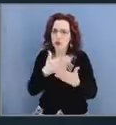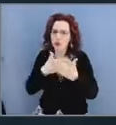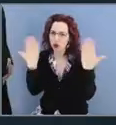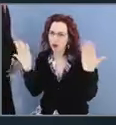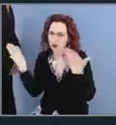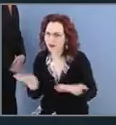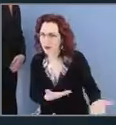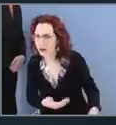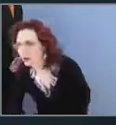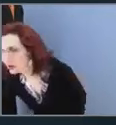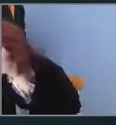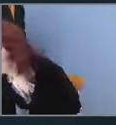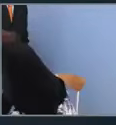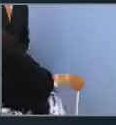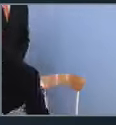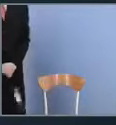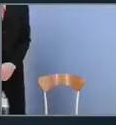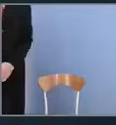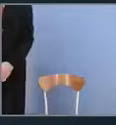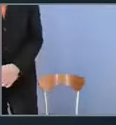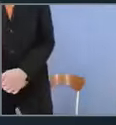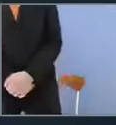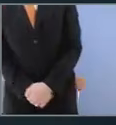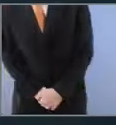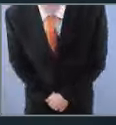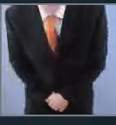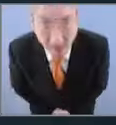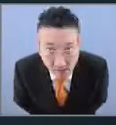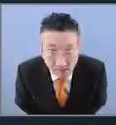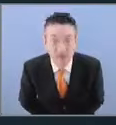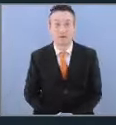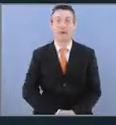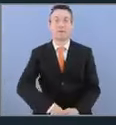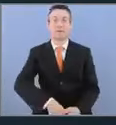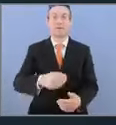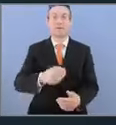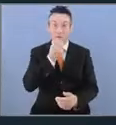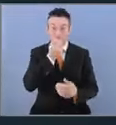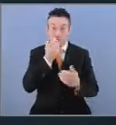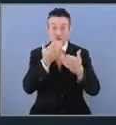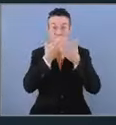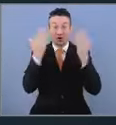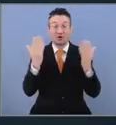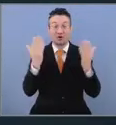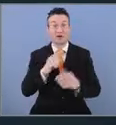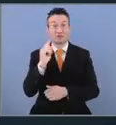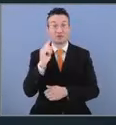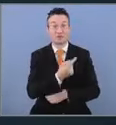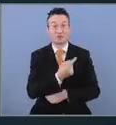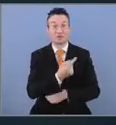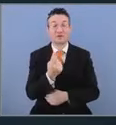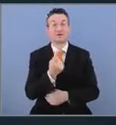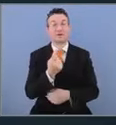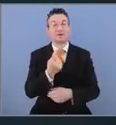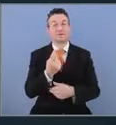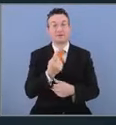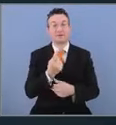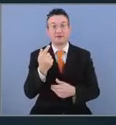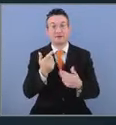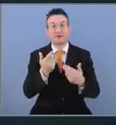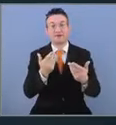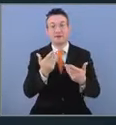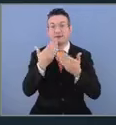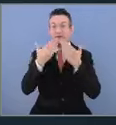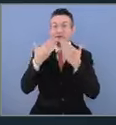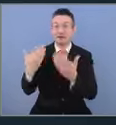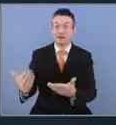Buongiorno a tutti, mi sentite? Sì, buongiorno, prego. Buongiorno. Sì, innanzitutto grazie